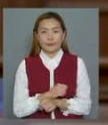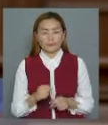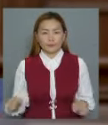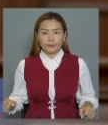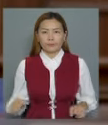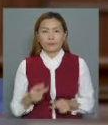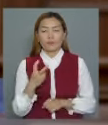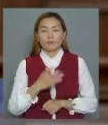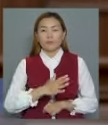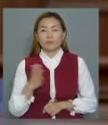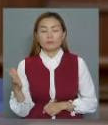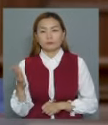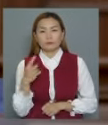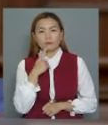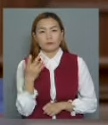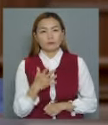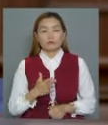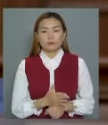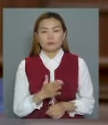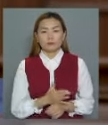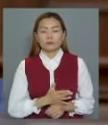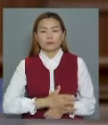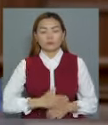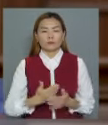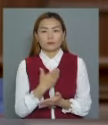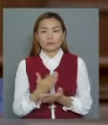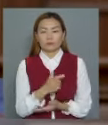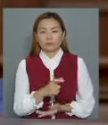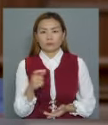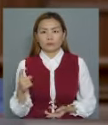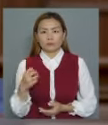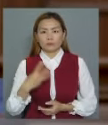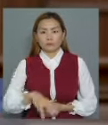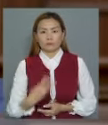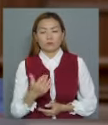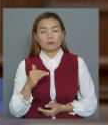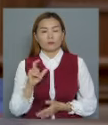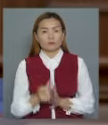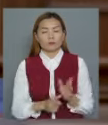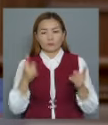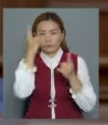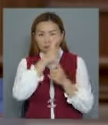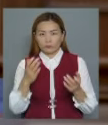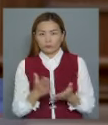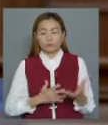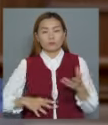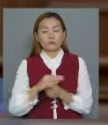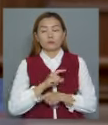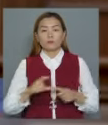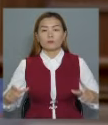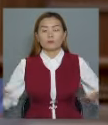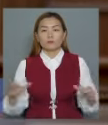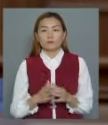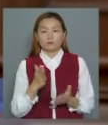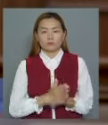бағытында 200-ге жуық лекциялар өткізіліп, бұқаралық ақпарат құралдарына 133 мақала жарияланды. Барлық білім беру